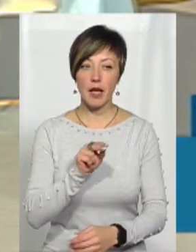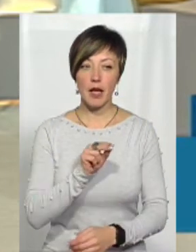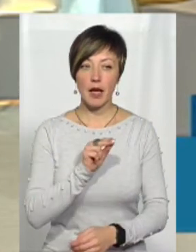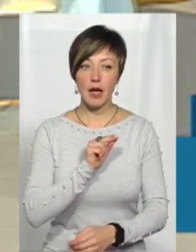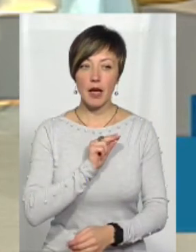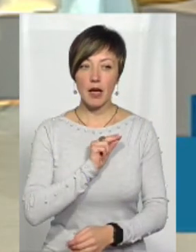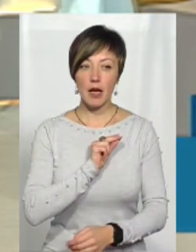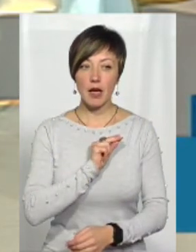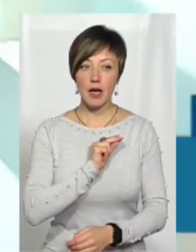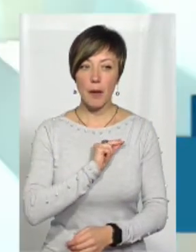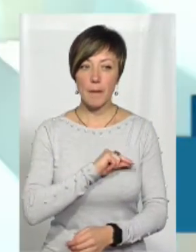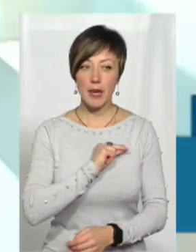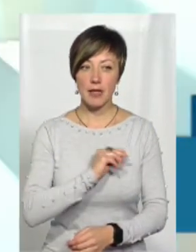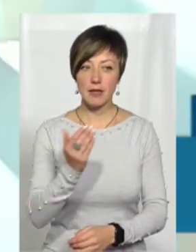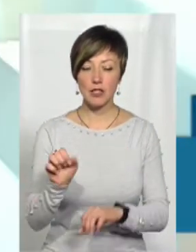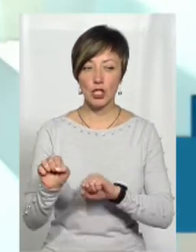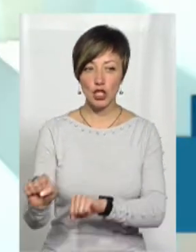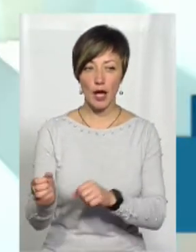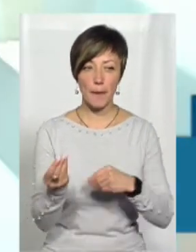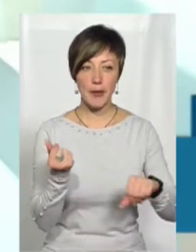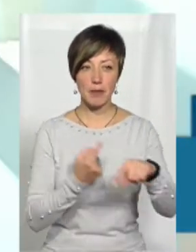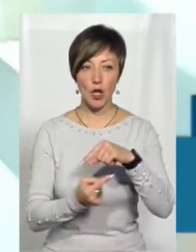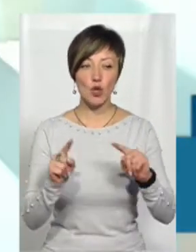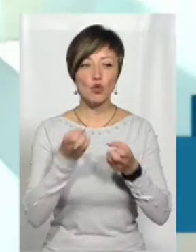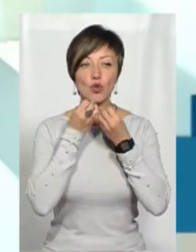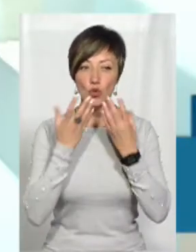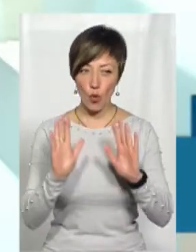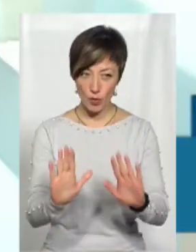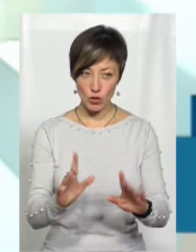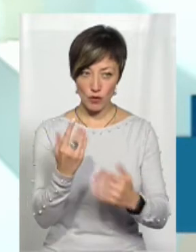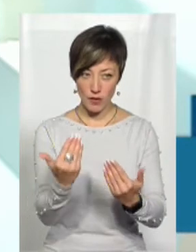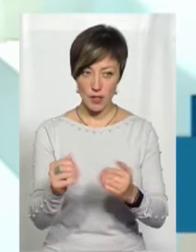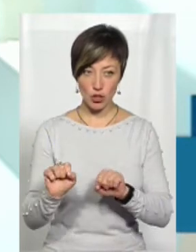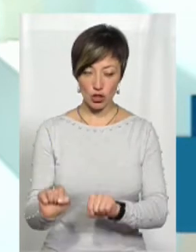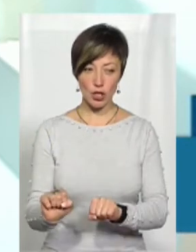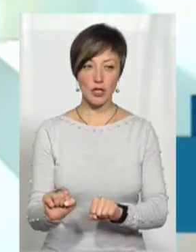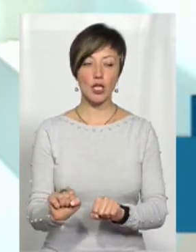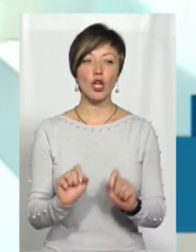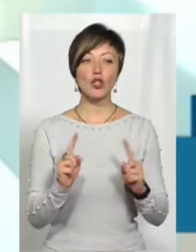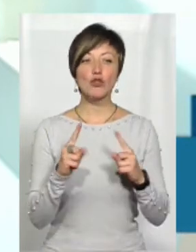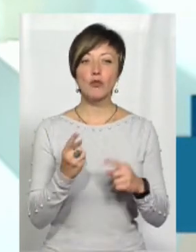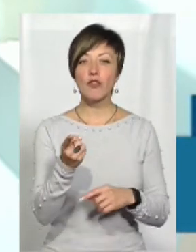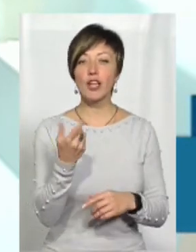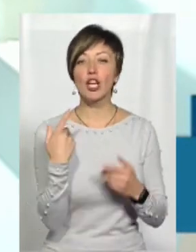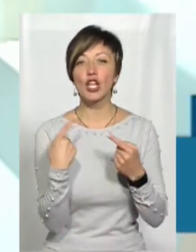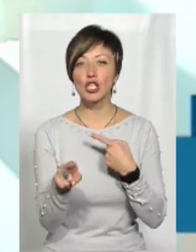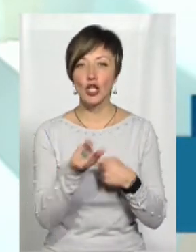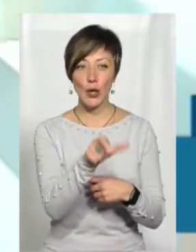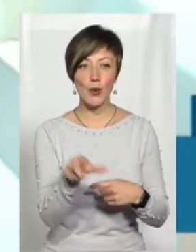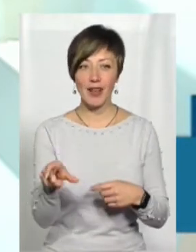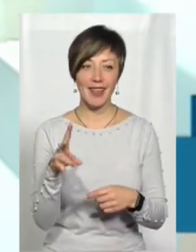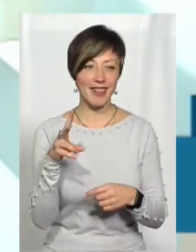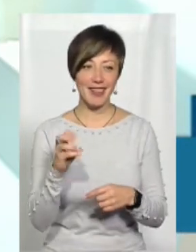працівниці, яка захищає всіх підприємців. Дуже добре, що ви захищаєте. Чого ви інших людей не